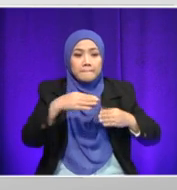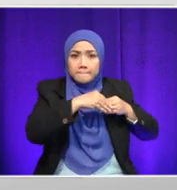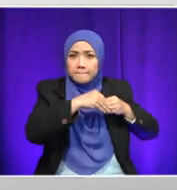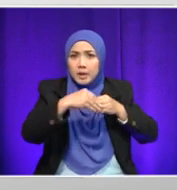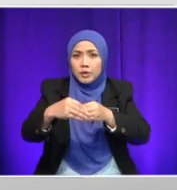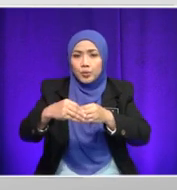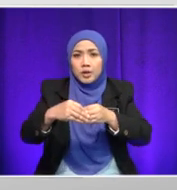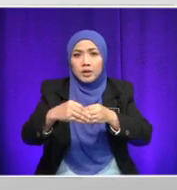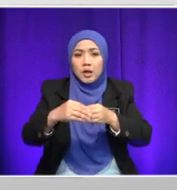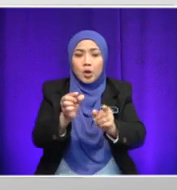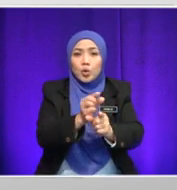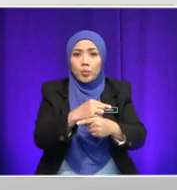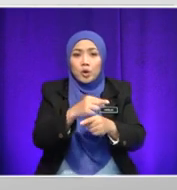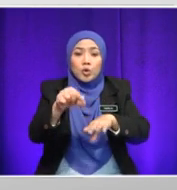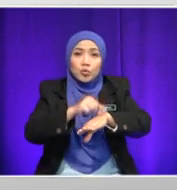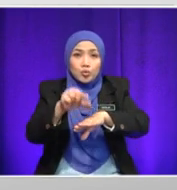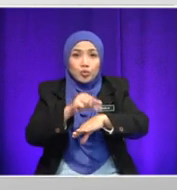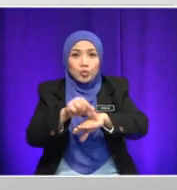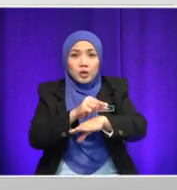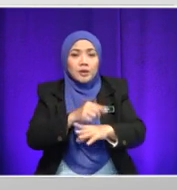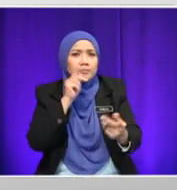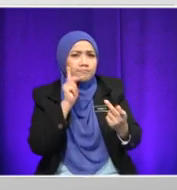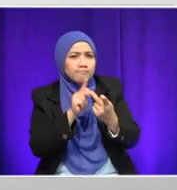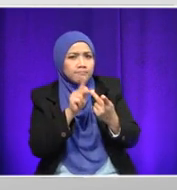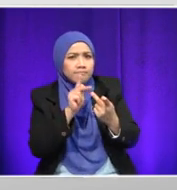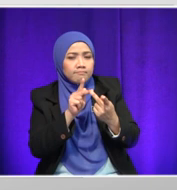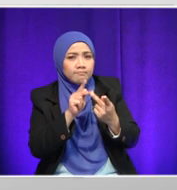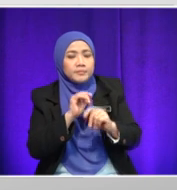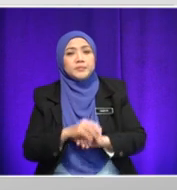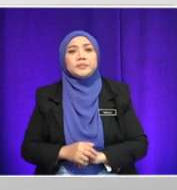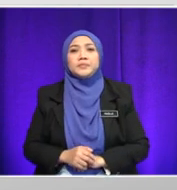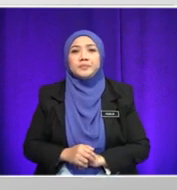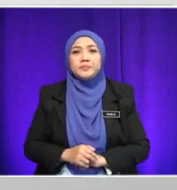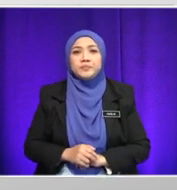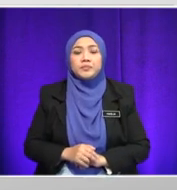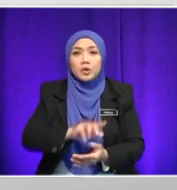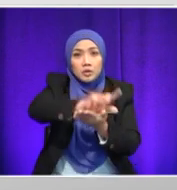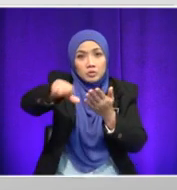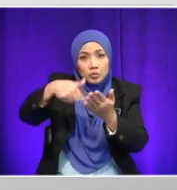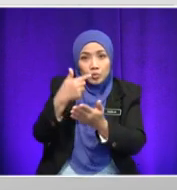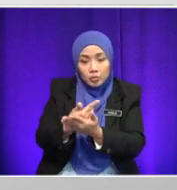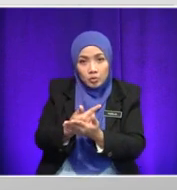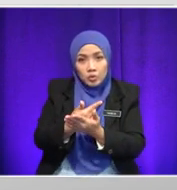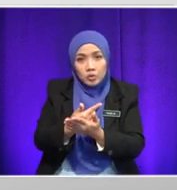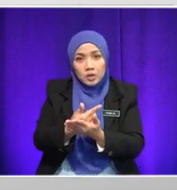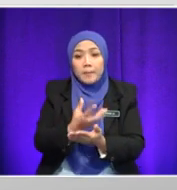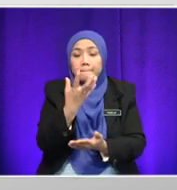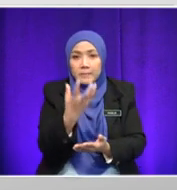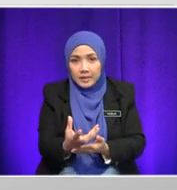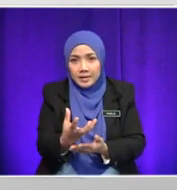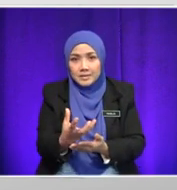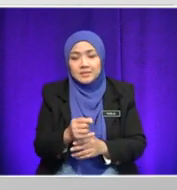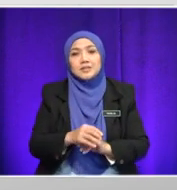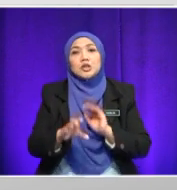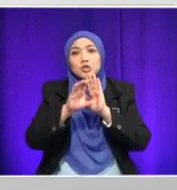elemen gubahan dan menggunakan secara tepat Harmoni boleh diperoleh daripada keseluruhan gubahan termasuk bekas Oke ini